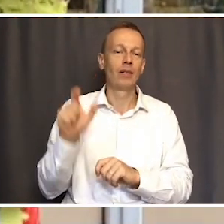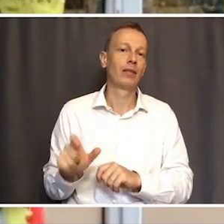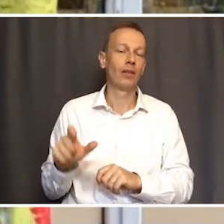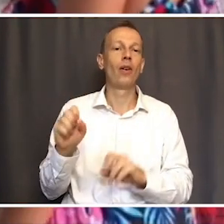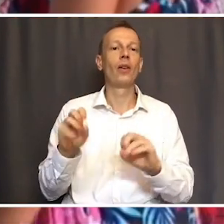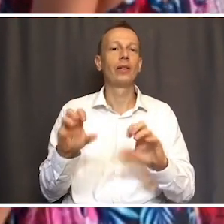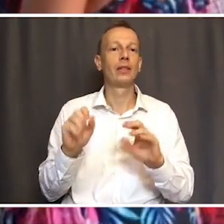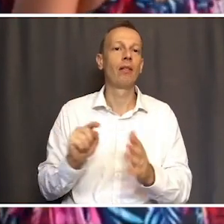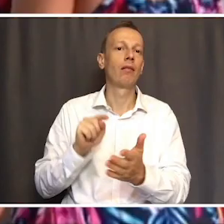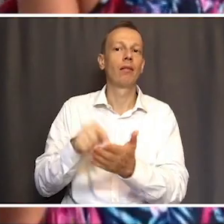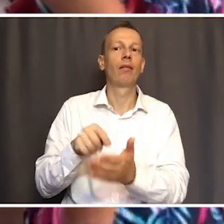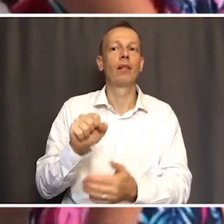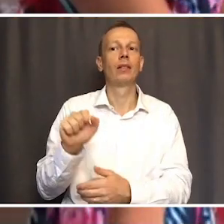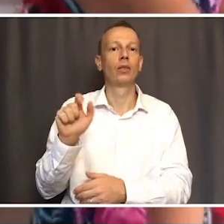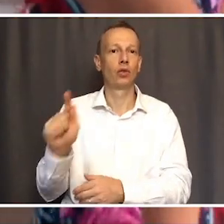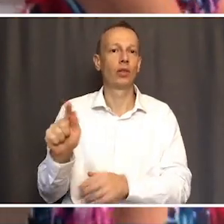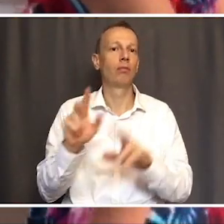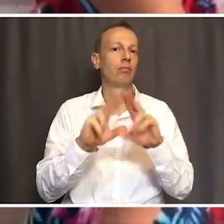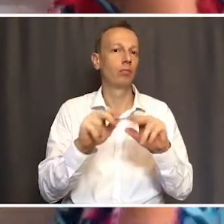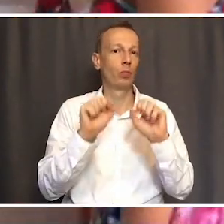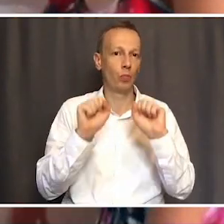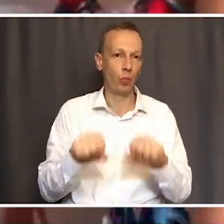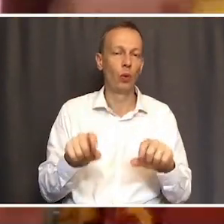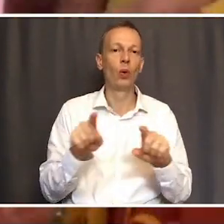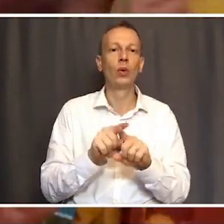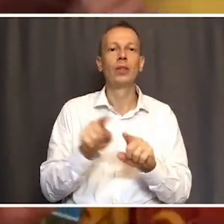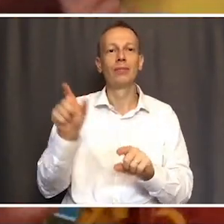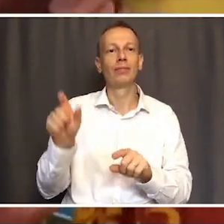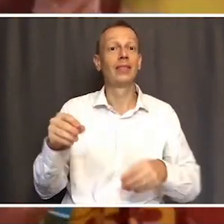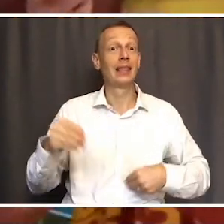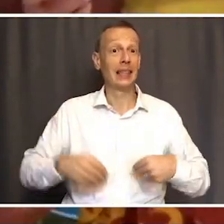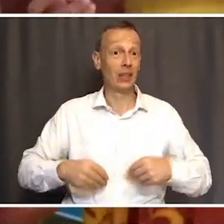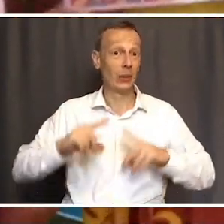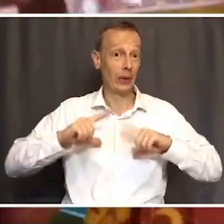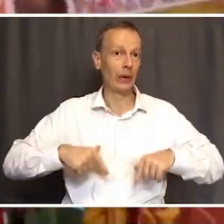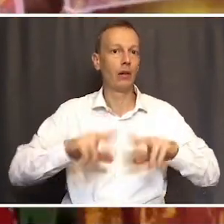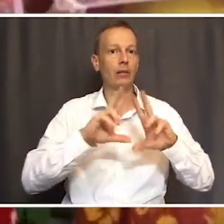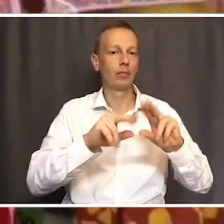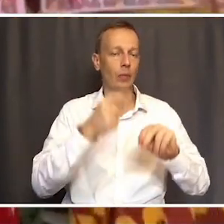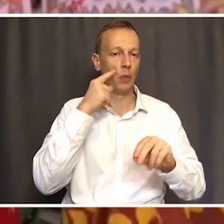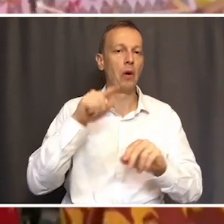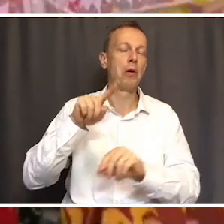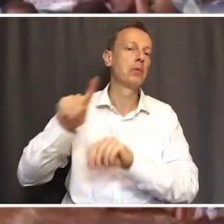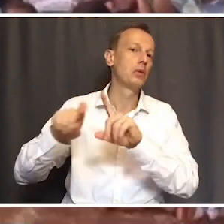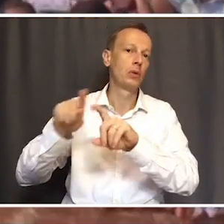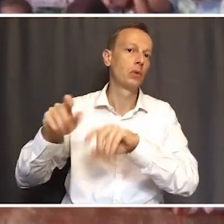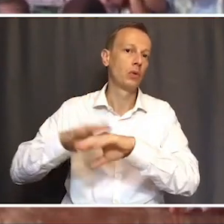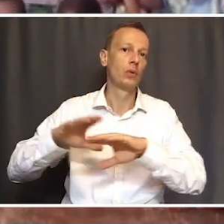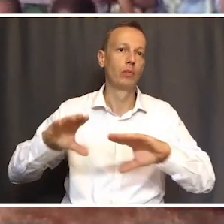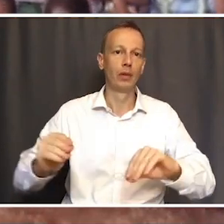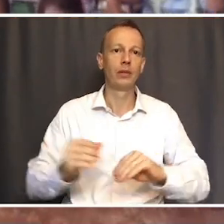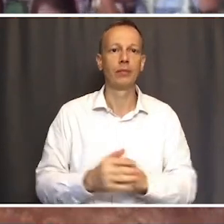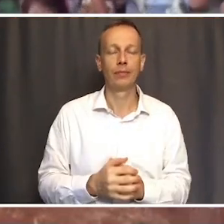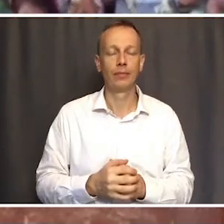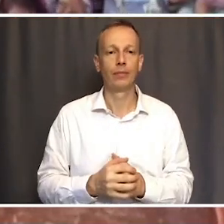comme nous le précise Philomène Marour, enseignante en classe SG, et Hotwar Ishang, Chengtian, directeur de l'école. Ils